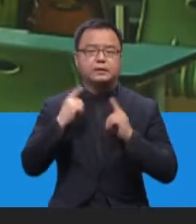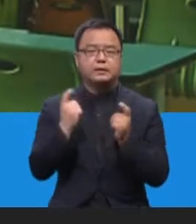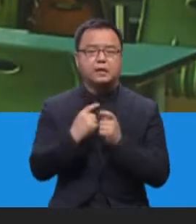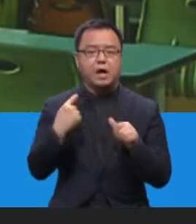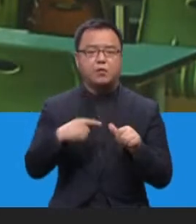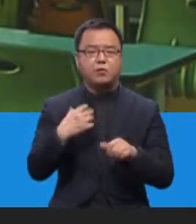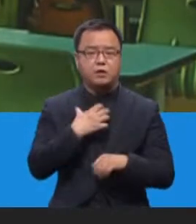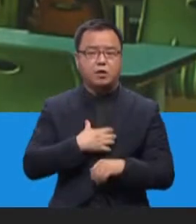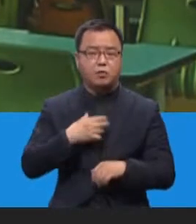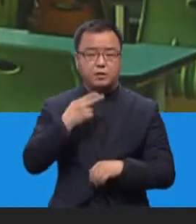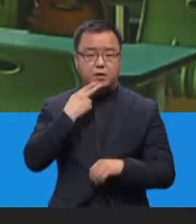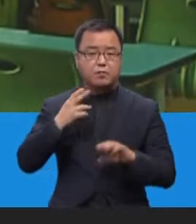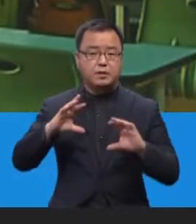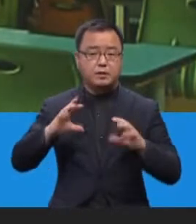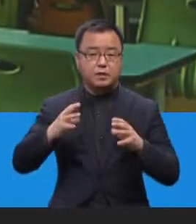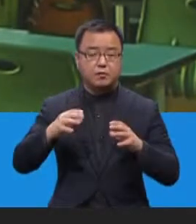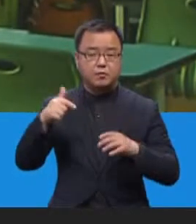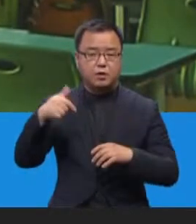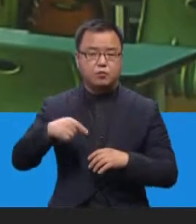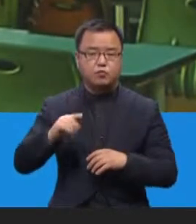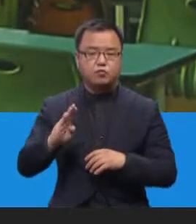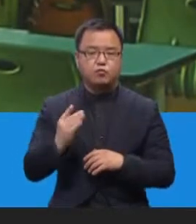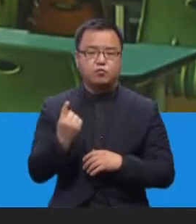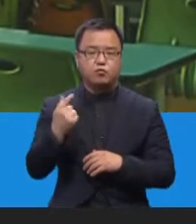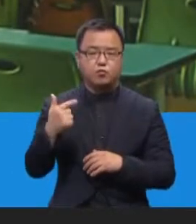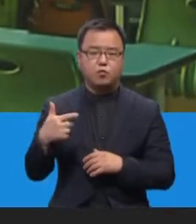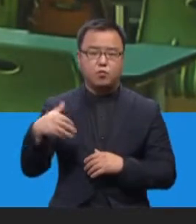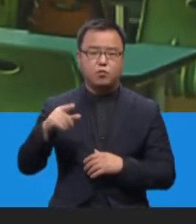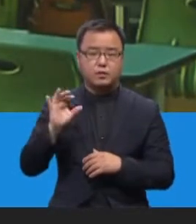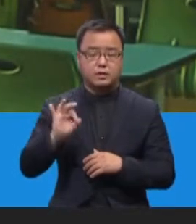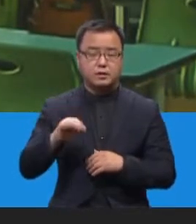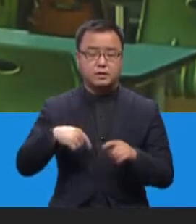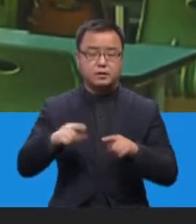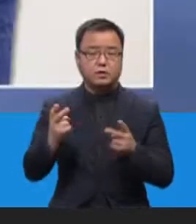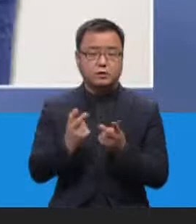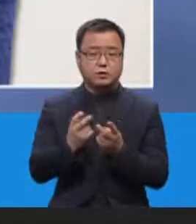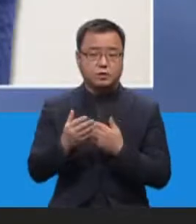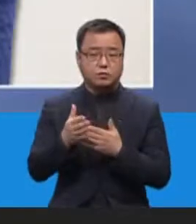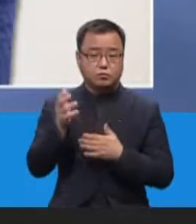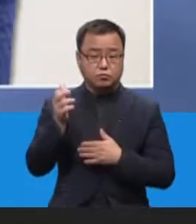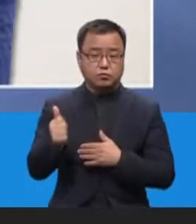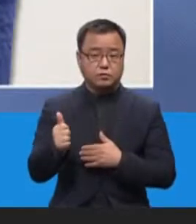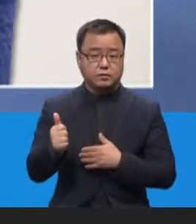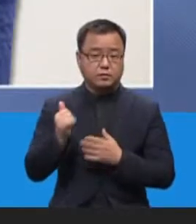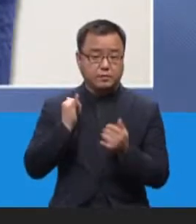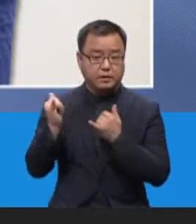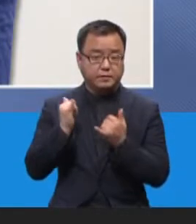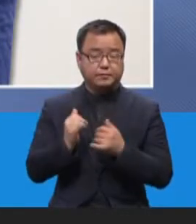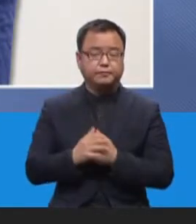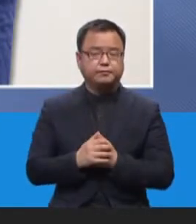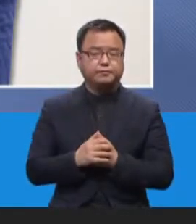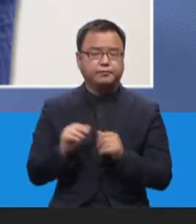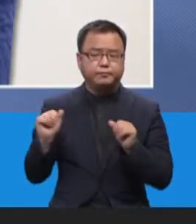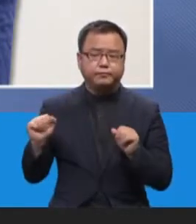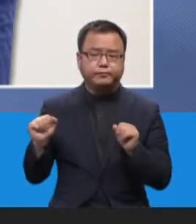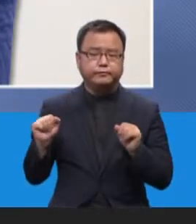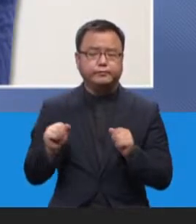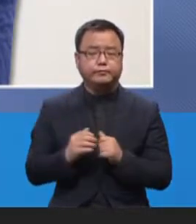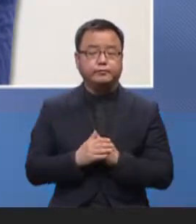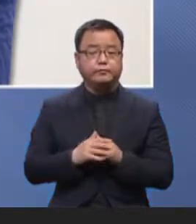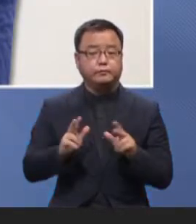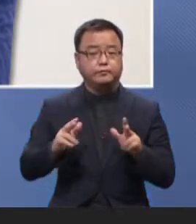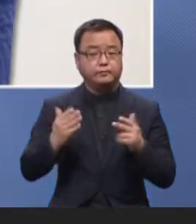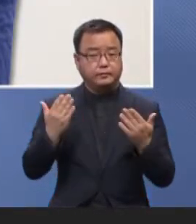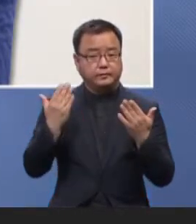없는 세상 구본창 정책국장 연결돼 있습니다. 안녕하세요. 네, 안녕하십니까? 네. 자, 국장님, 저희가 이제 학교